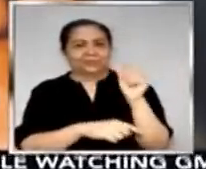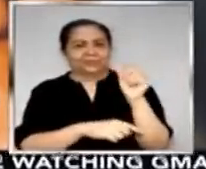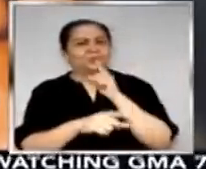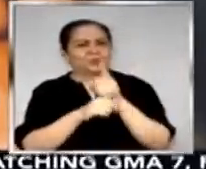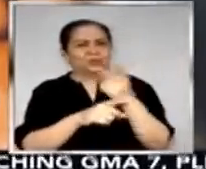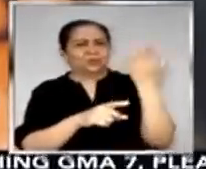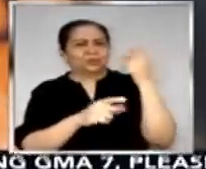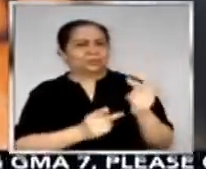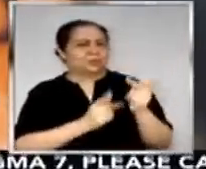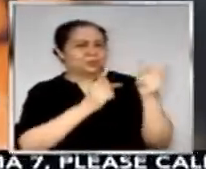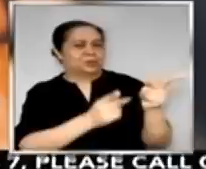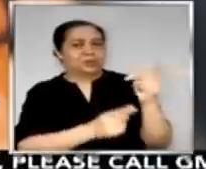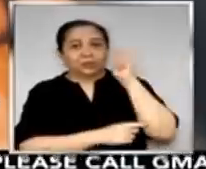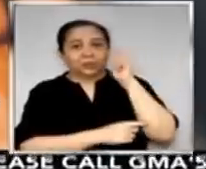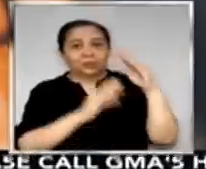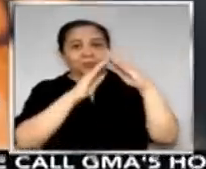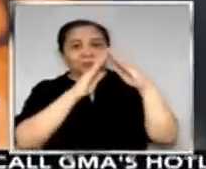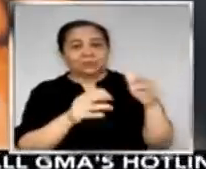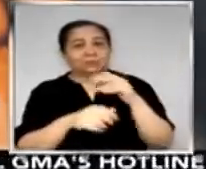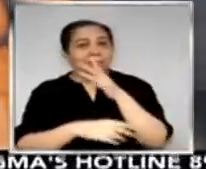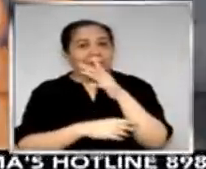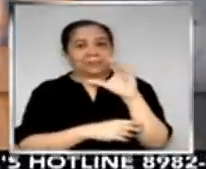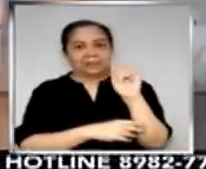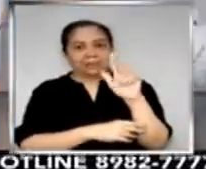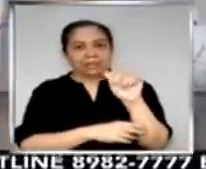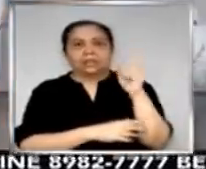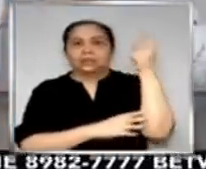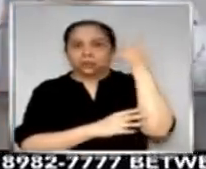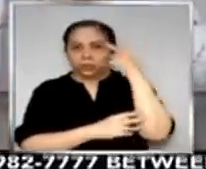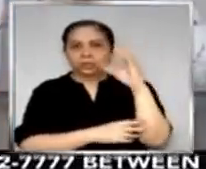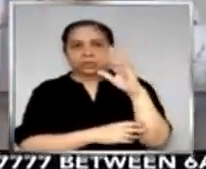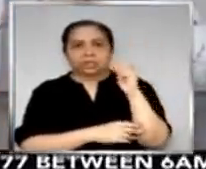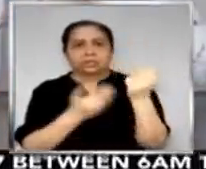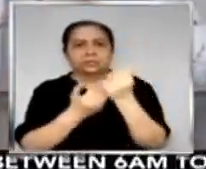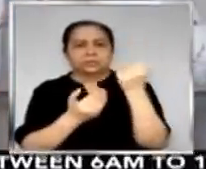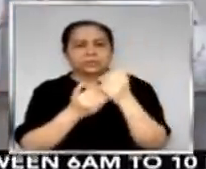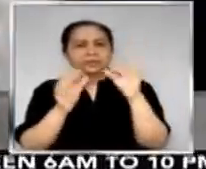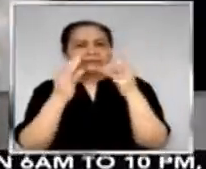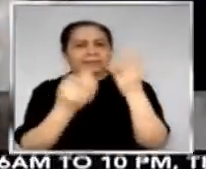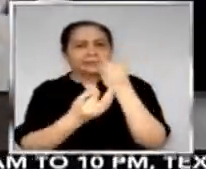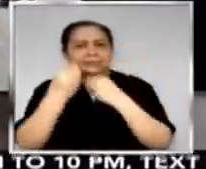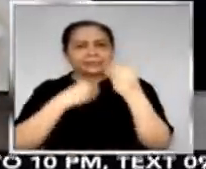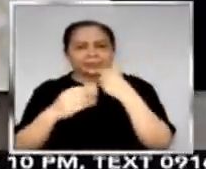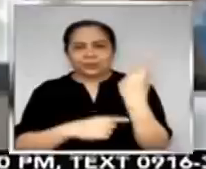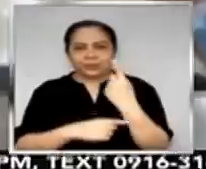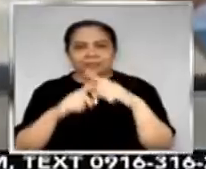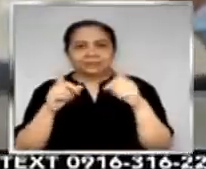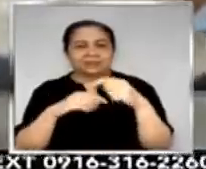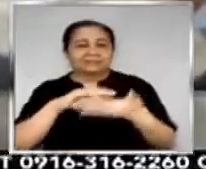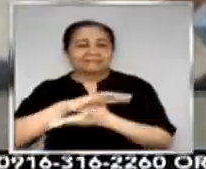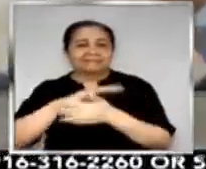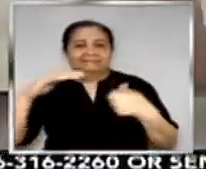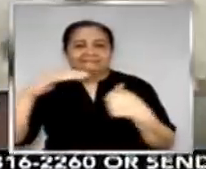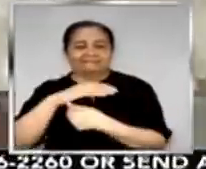mag-propose si Tom sa bahay ng mami ni Carla. Ang akala nga raw ni Carla, simpleng family dinner lang yon. Dahil sa quarantine, mga